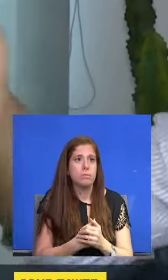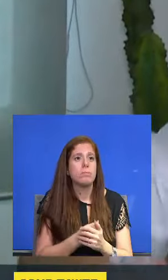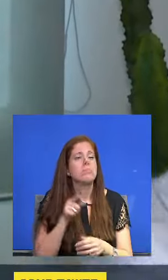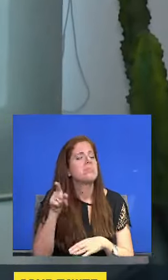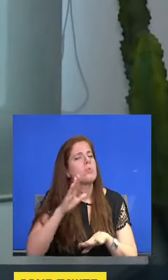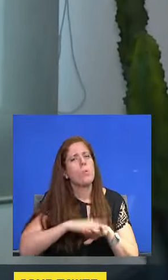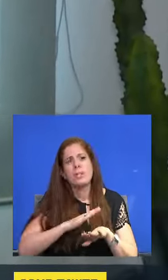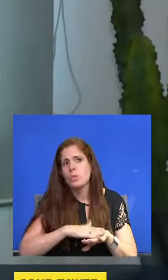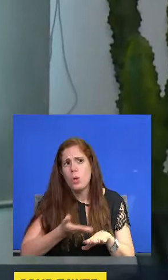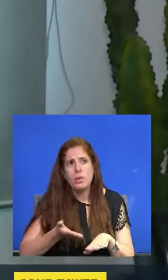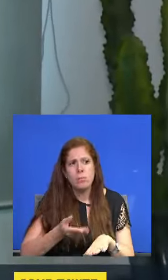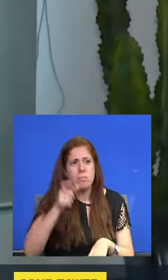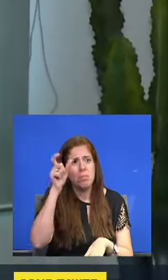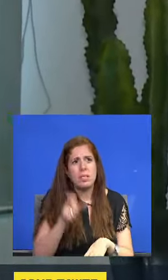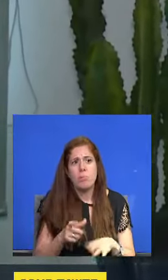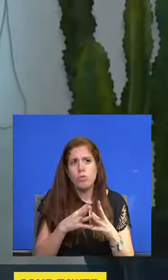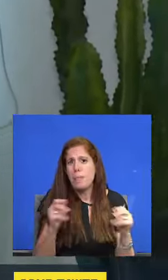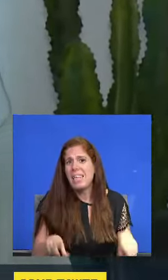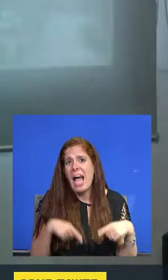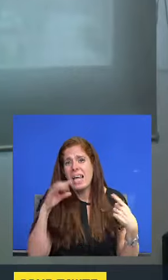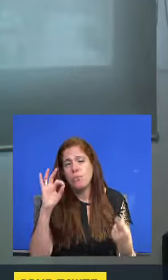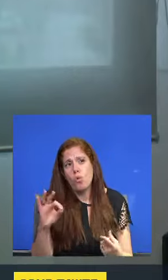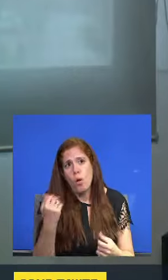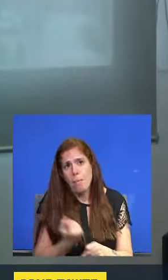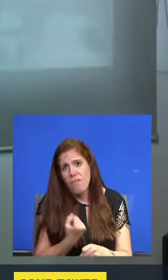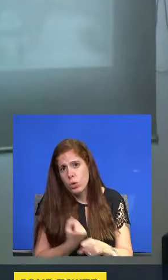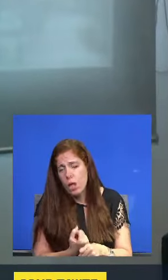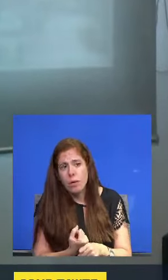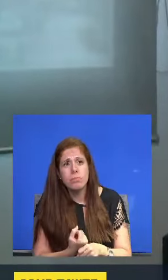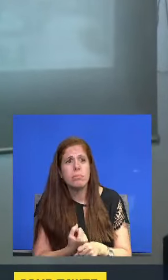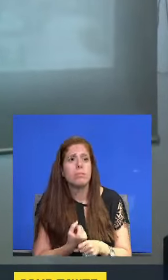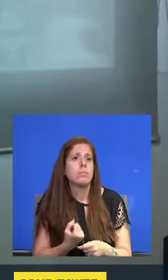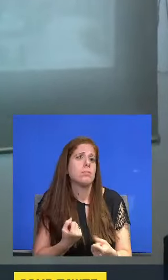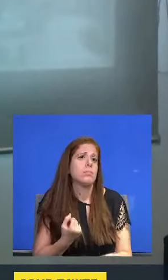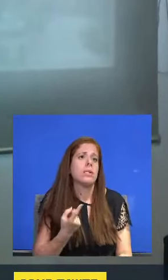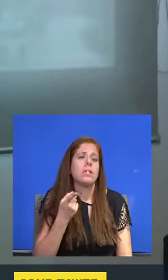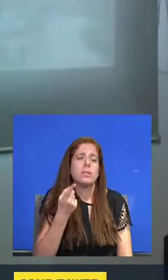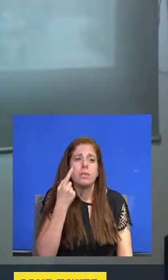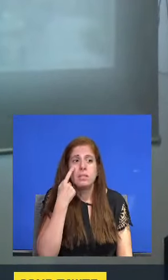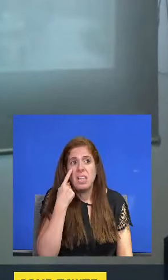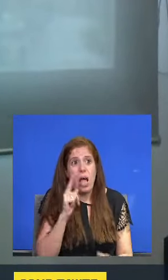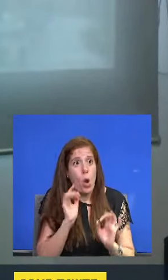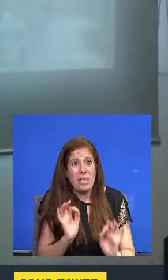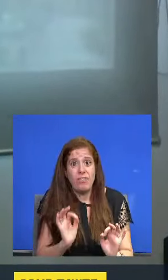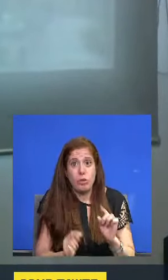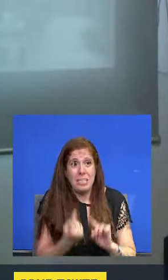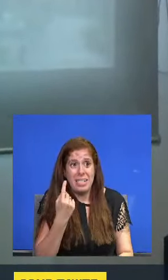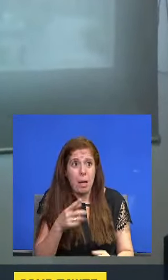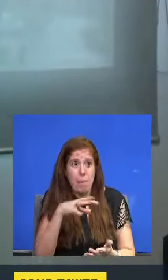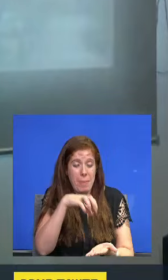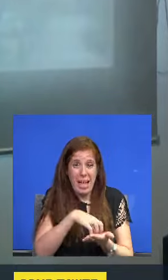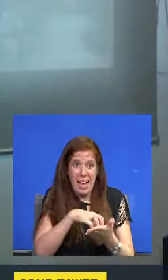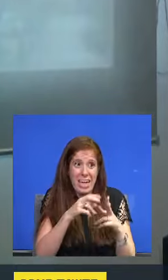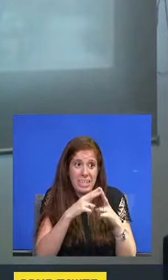È uno che ci ha lasciato la vita lavorando. Appare quasi inverosimile che in centro città, a